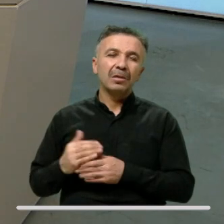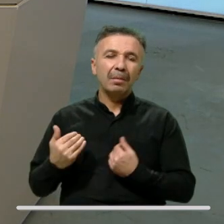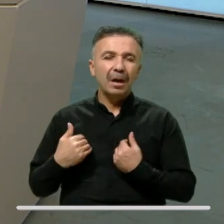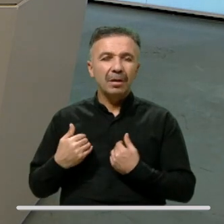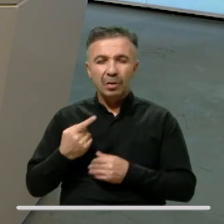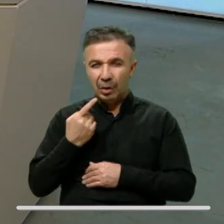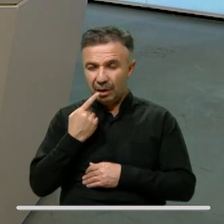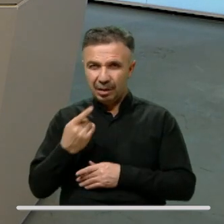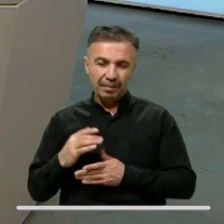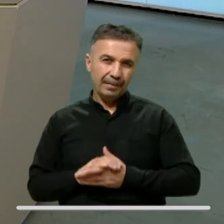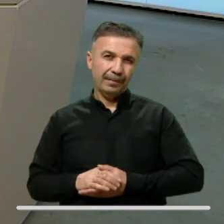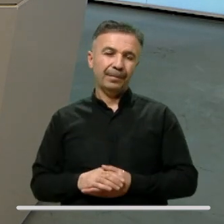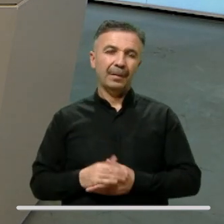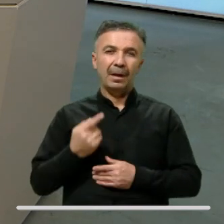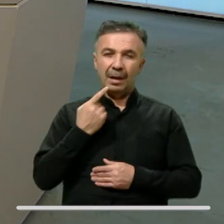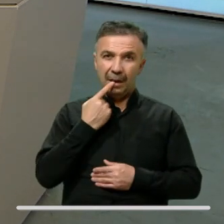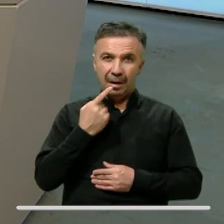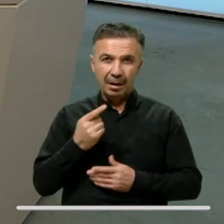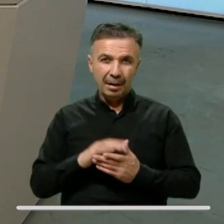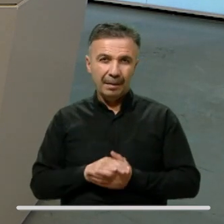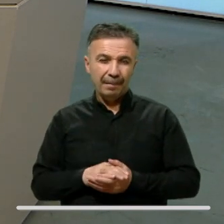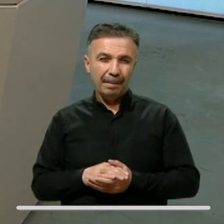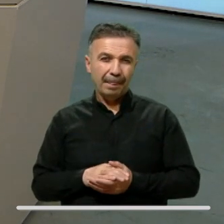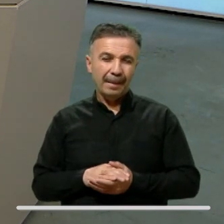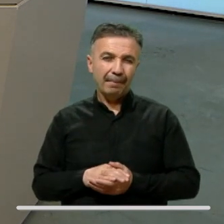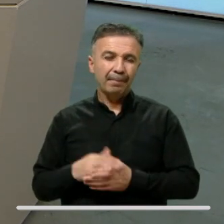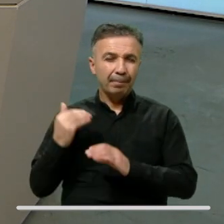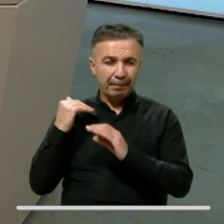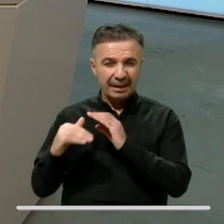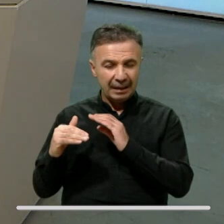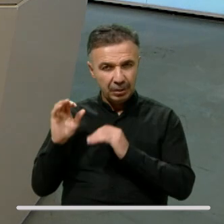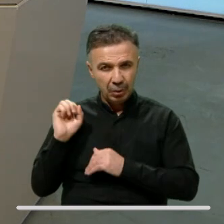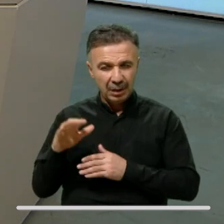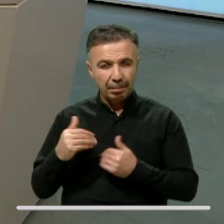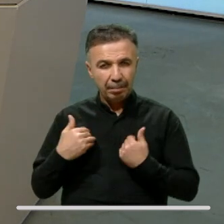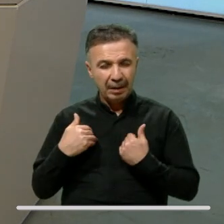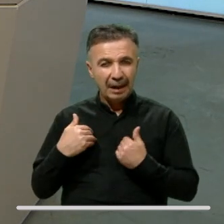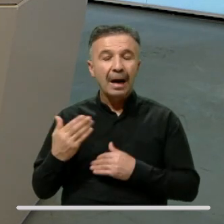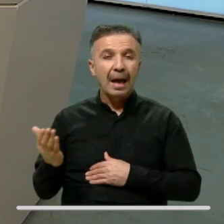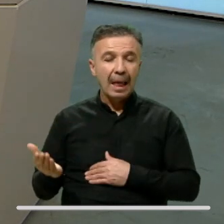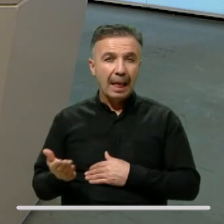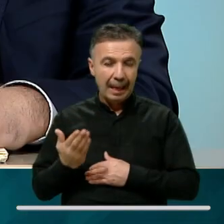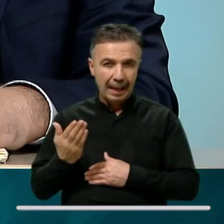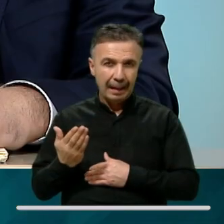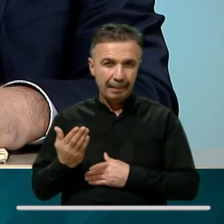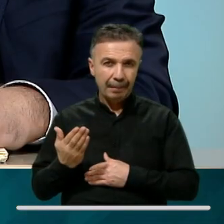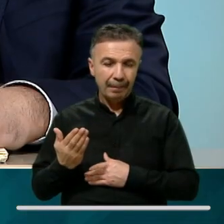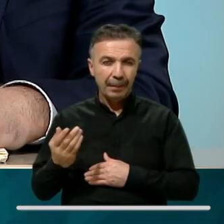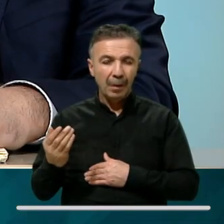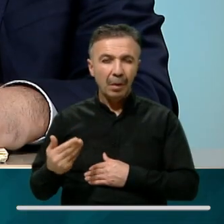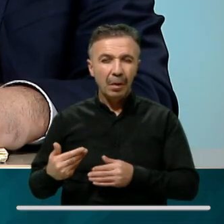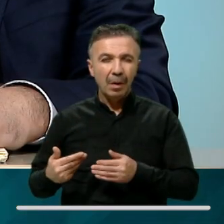ifade de kullandım. Dedim ki mesaj gönderdim. Bana dedim eğer